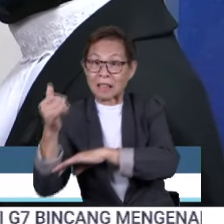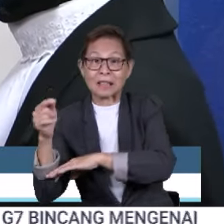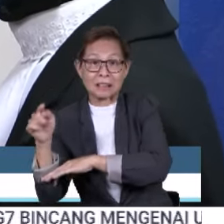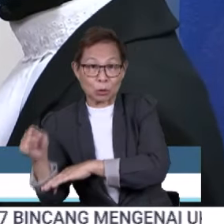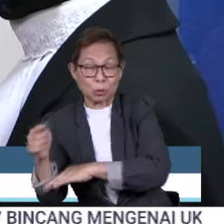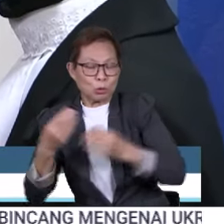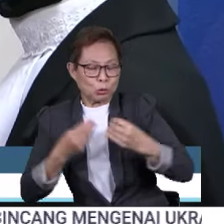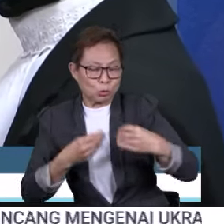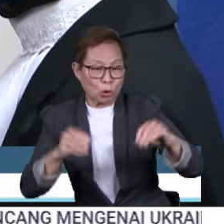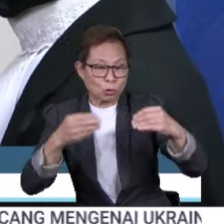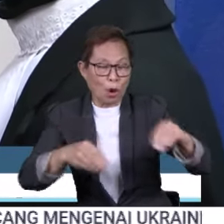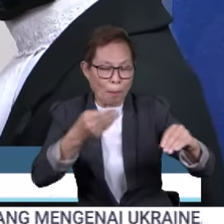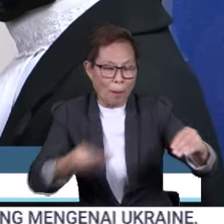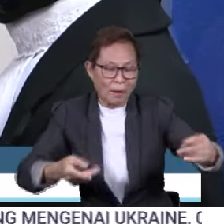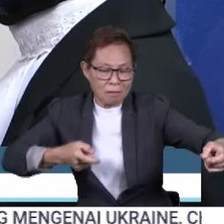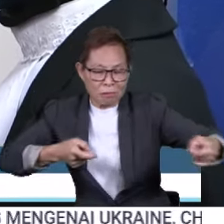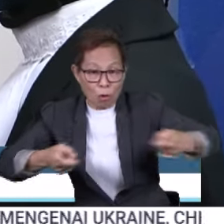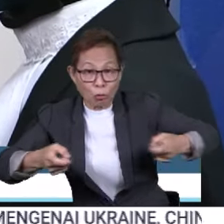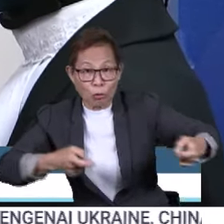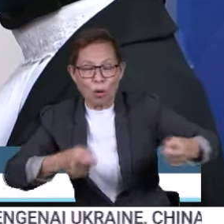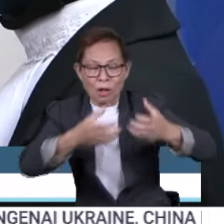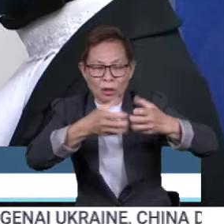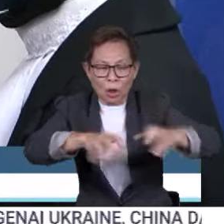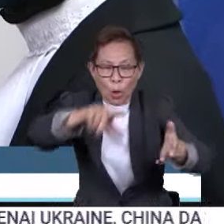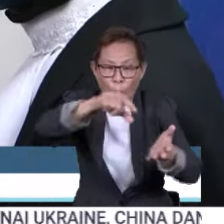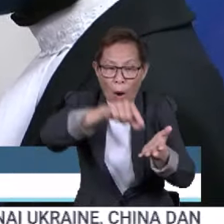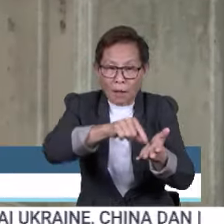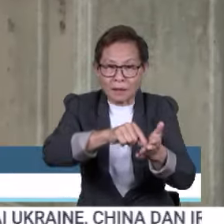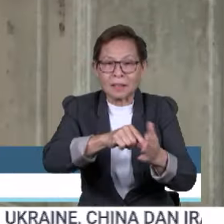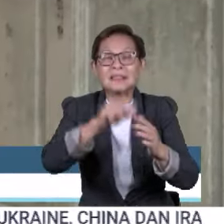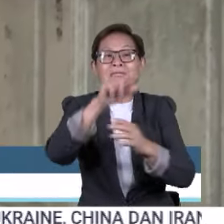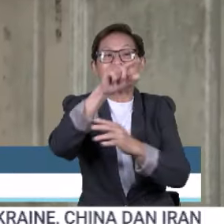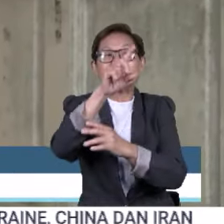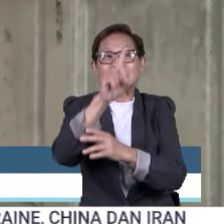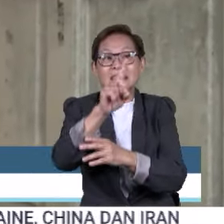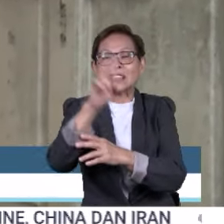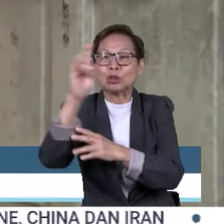menjual barang terkawal yaitu Teluk ayam